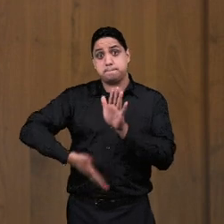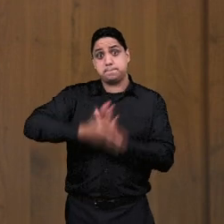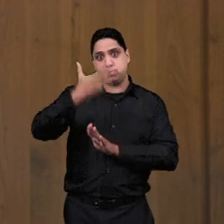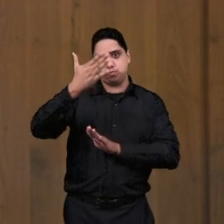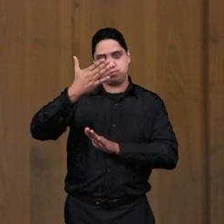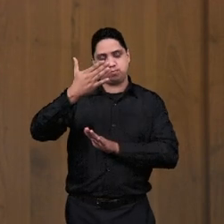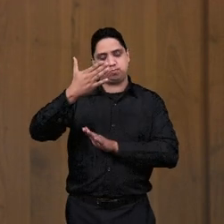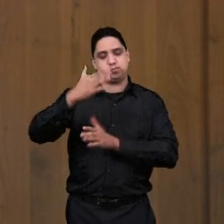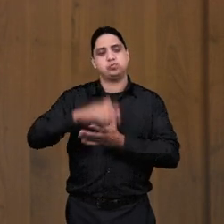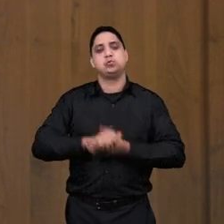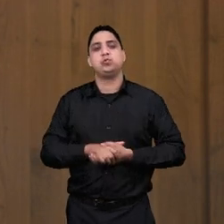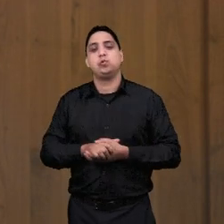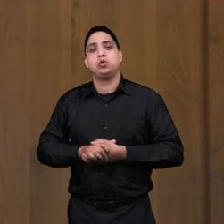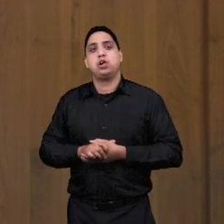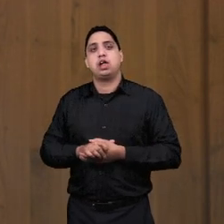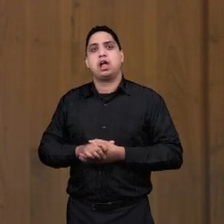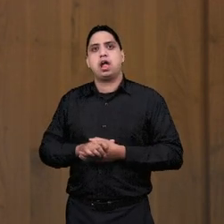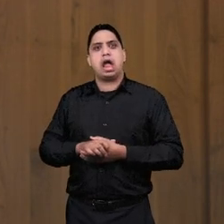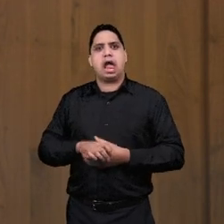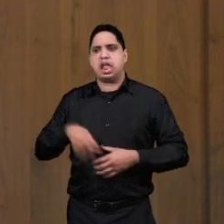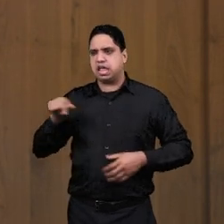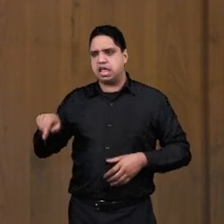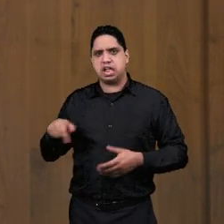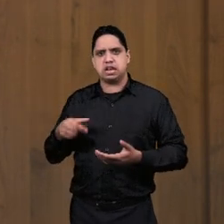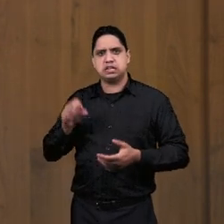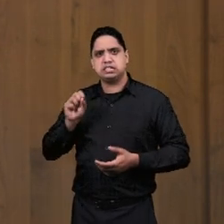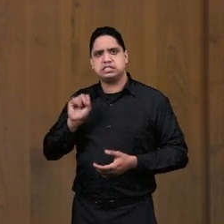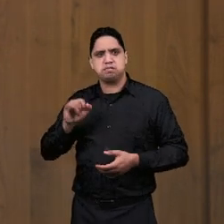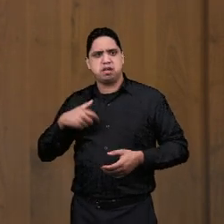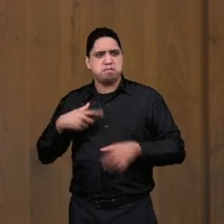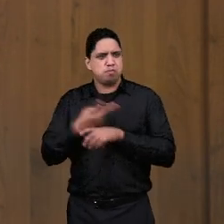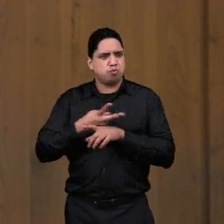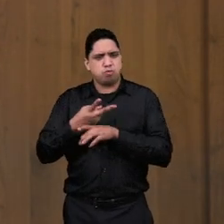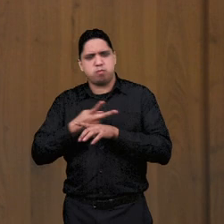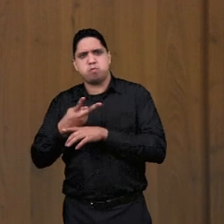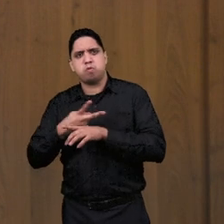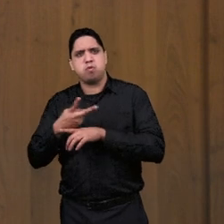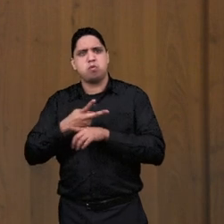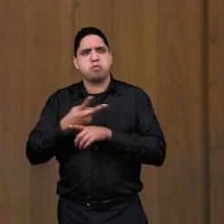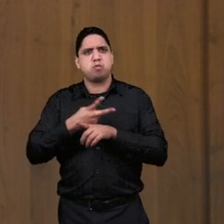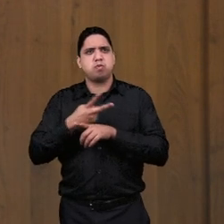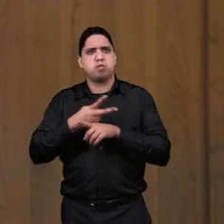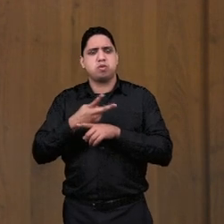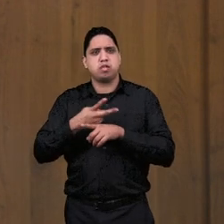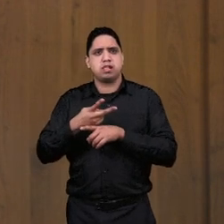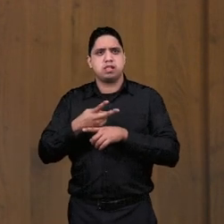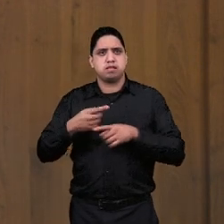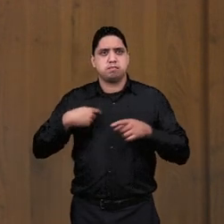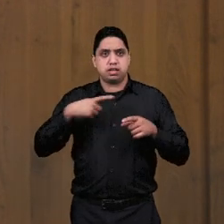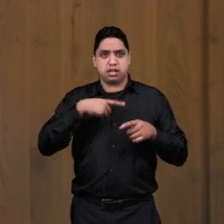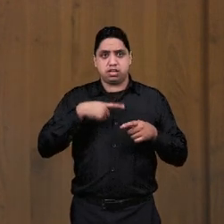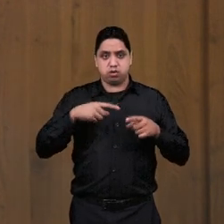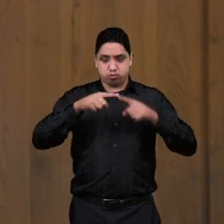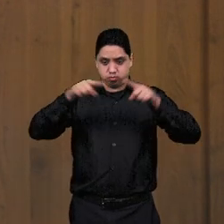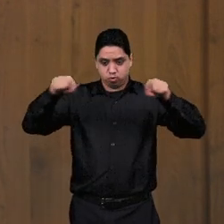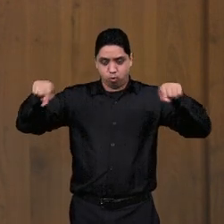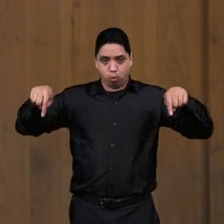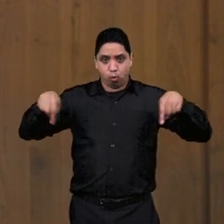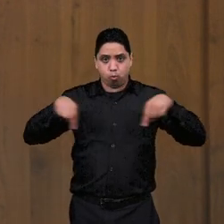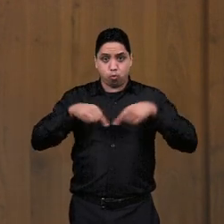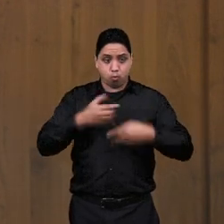pas voulu savoir de la limite. Regardez les limites, les murailles de Jérusalem. Les murailles protégeaient la